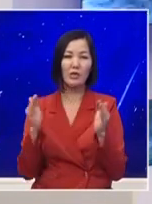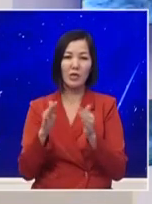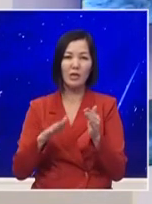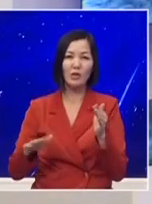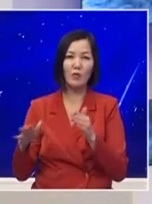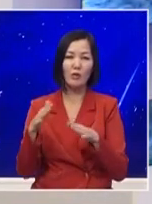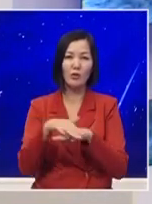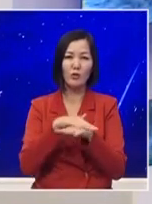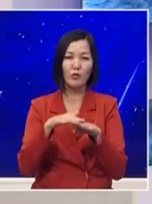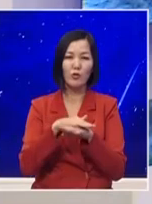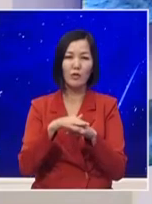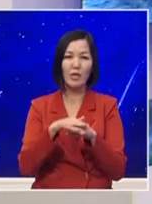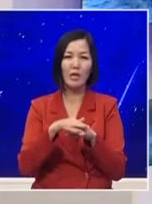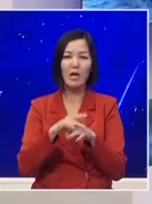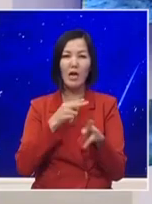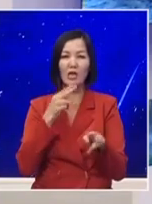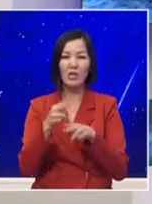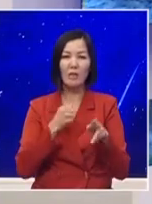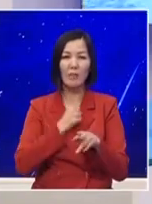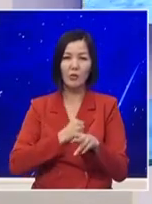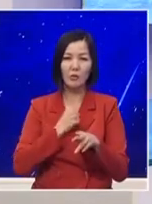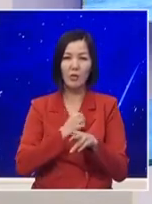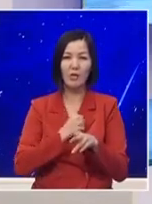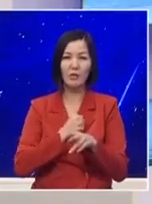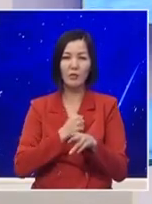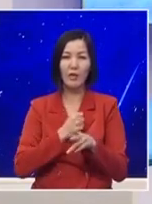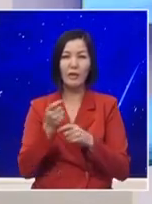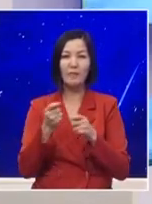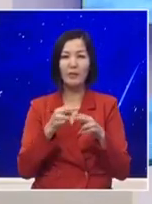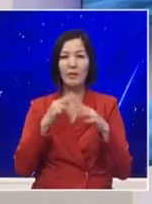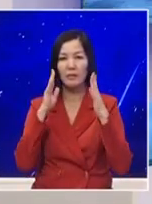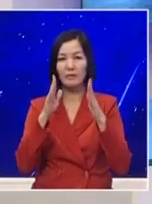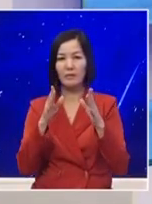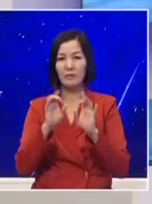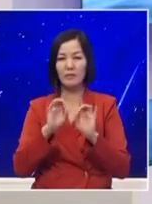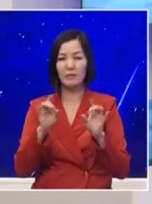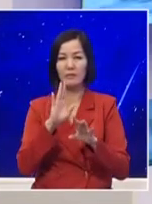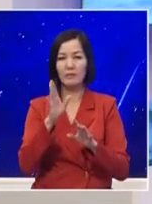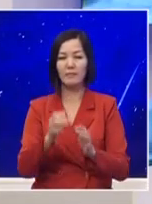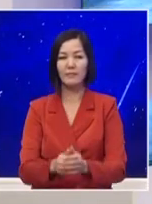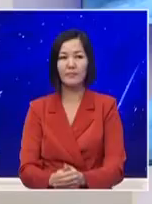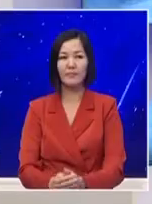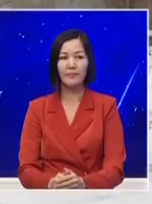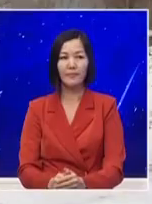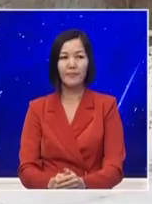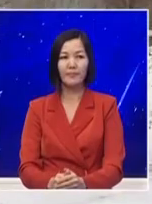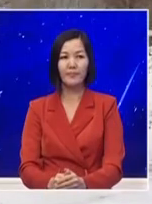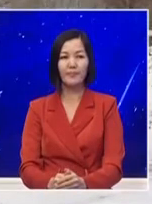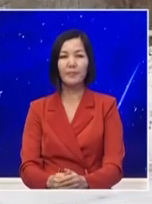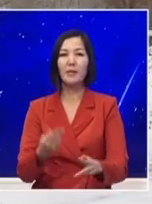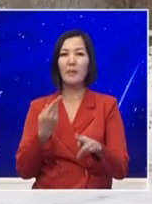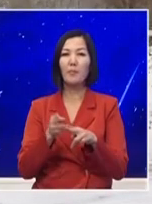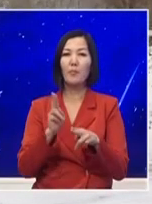Мұндай заңсыз әрекеттер жергілікті биліктің назарынан неге тыс қалып отыр? Тілші зерттеп көрді.